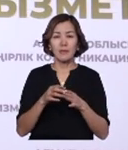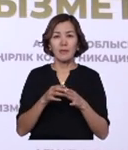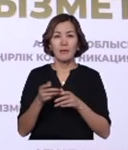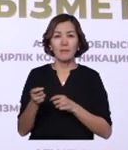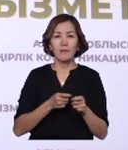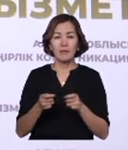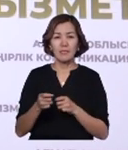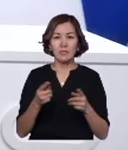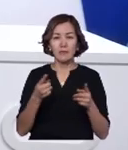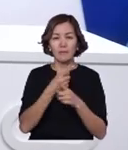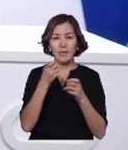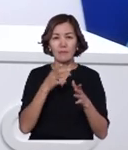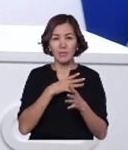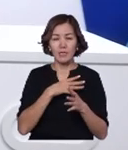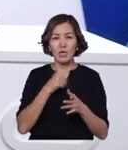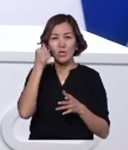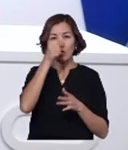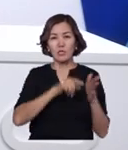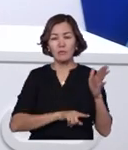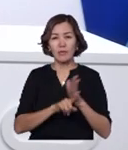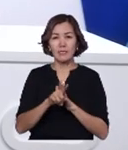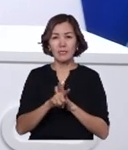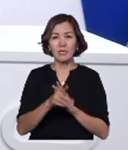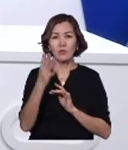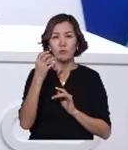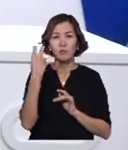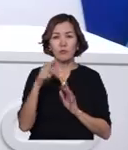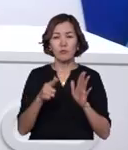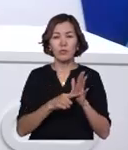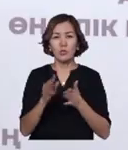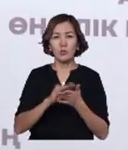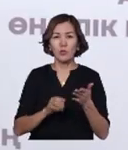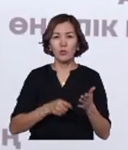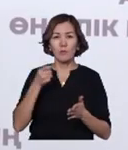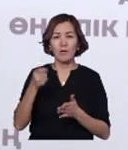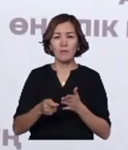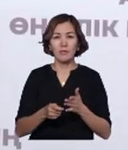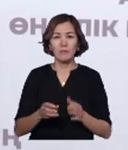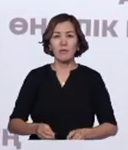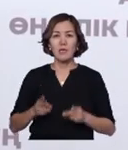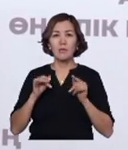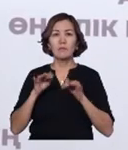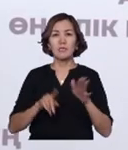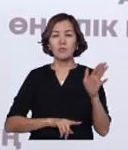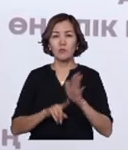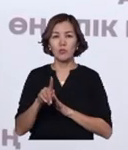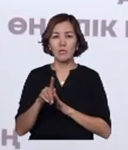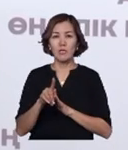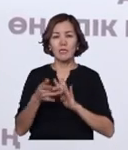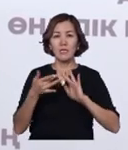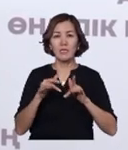криминалдық полиция басқармасының өкілдері мәлімдет. Жыл басынан бері 427 өтінім қабылданып, қылмыстық іс қозғалған. Айта кетейік,